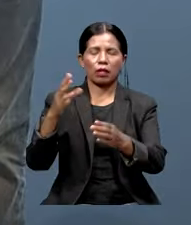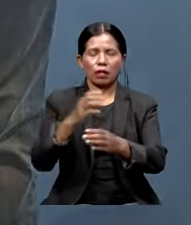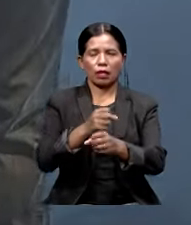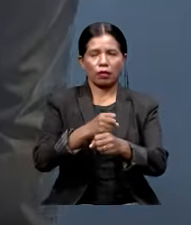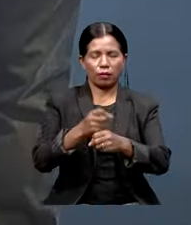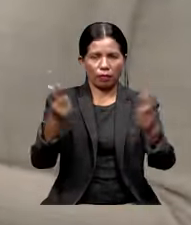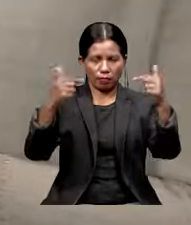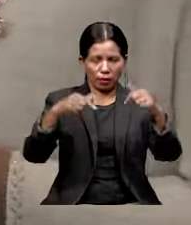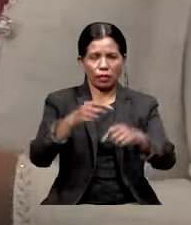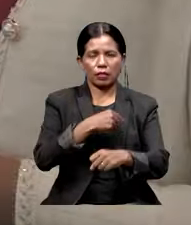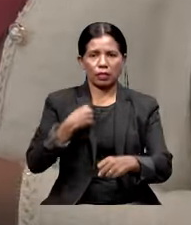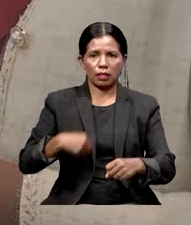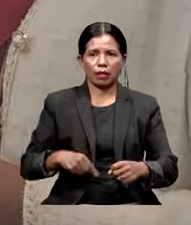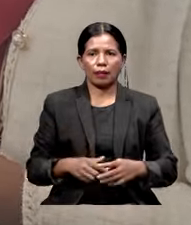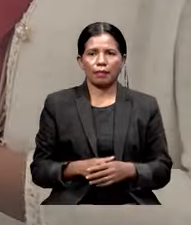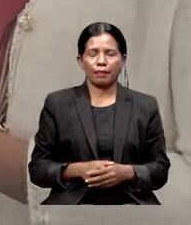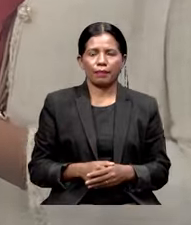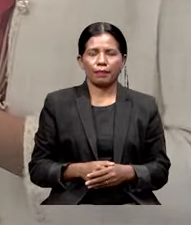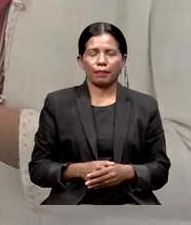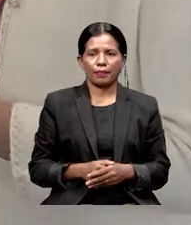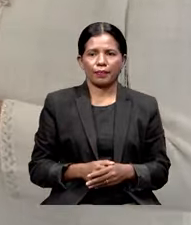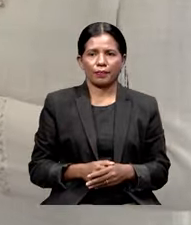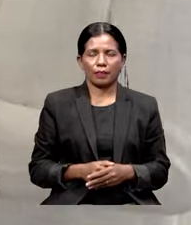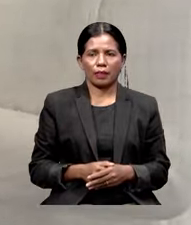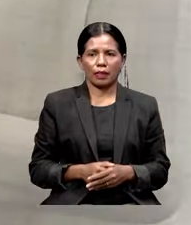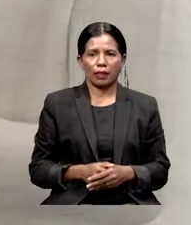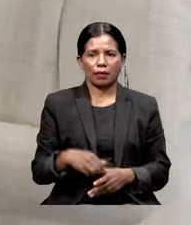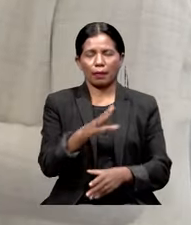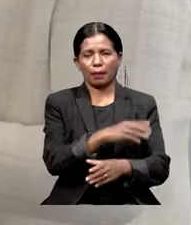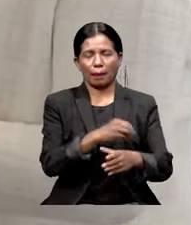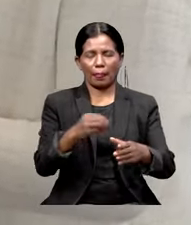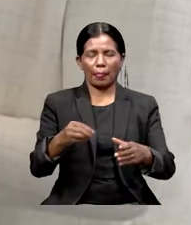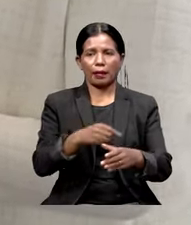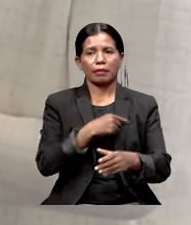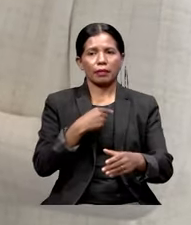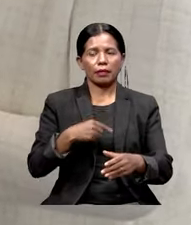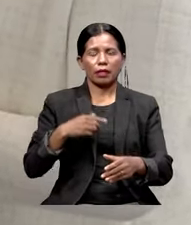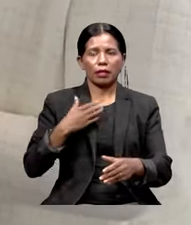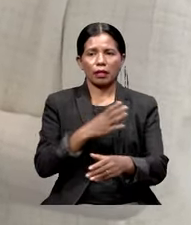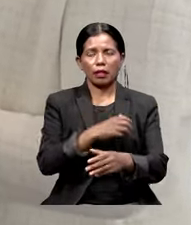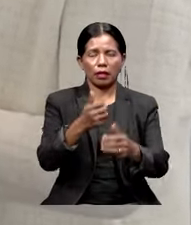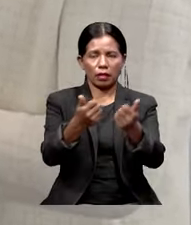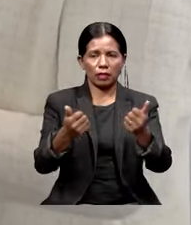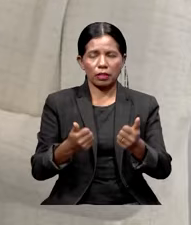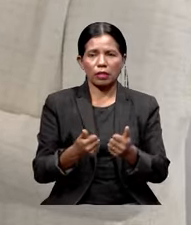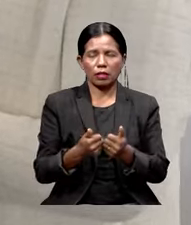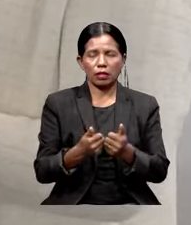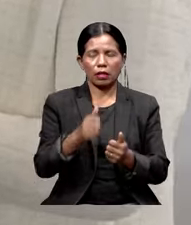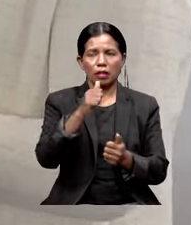China. E mana, mana nem esperança ou Asosiasi Esperanza lihusi